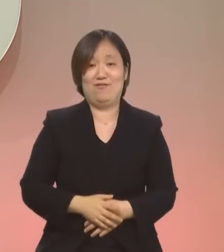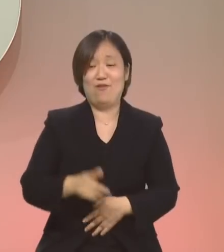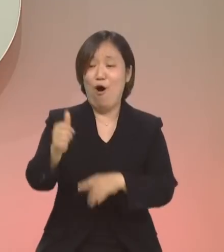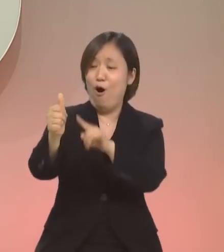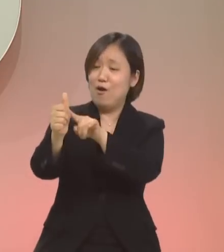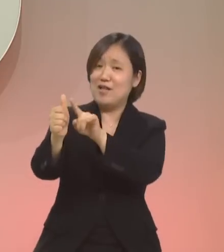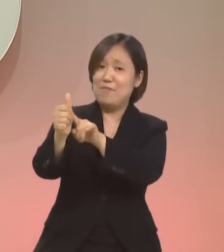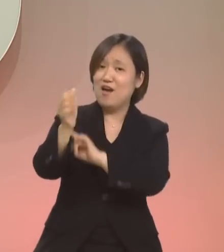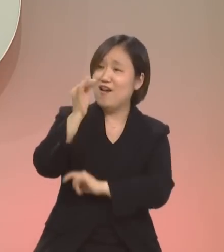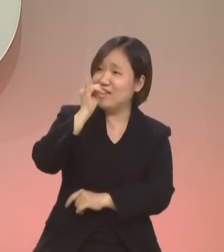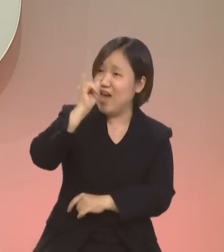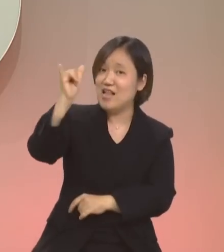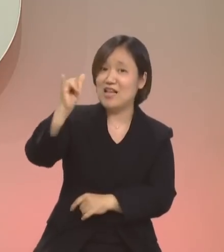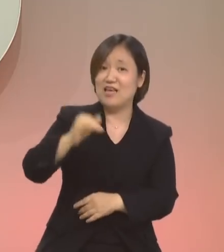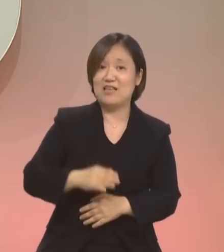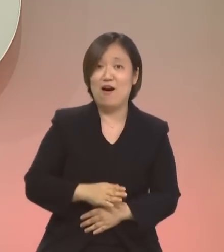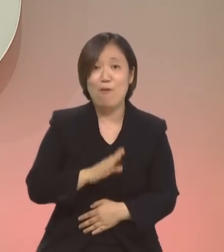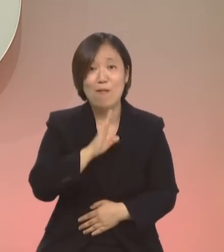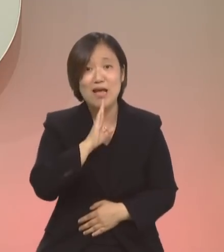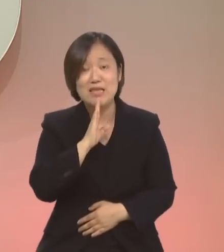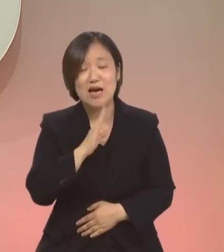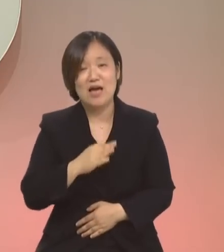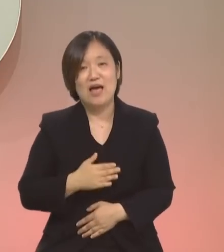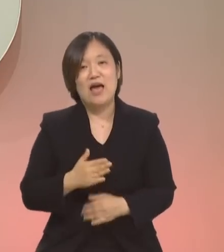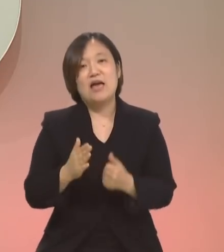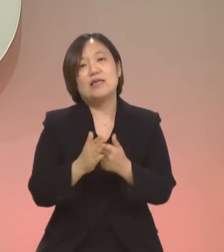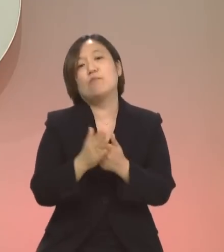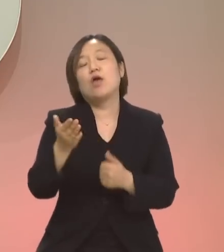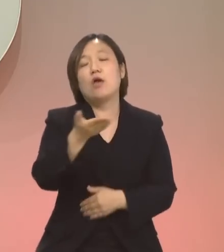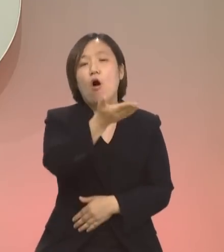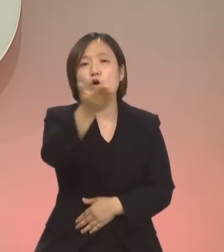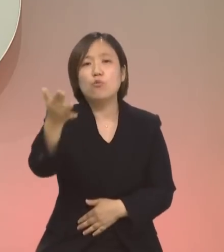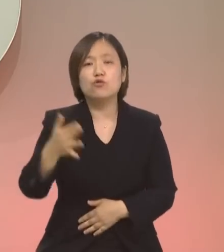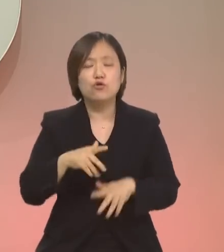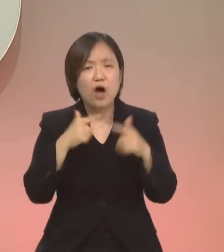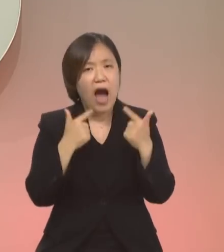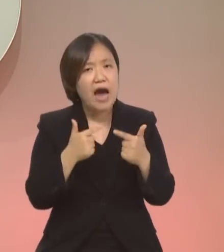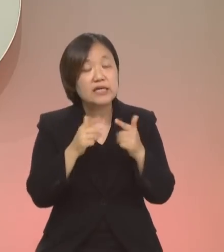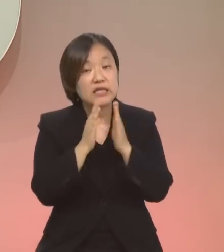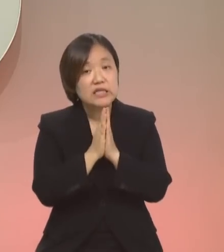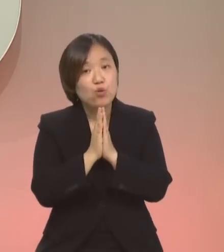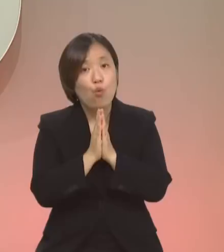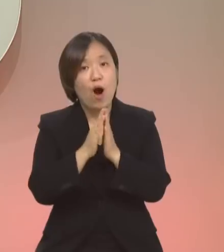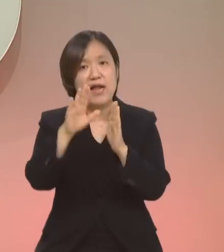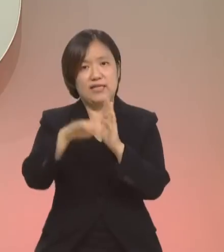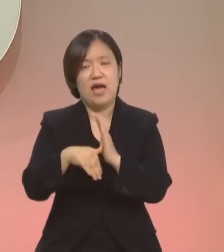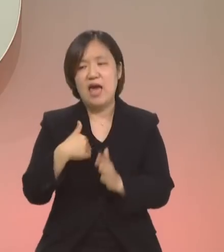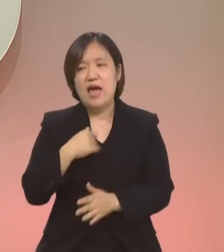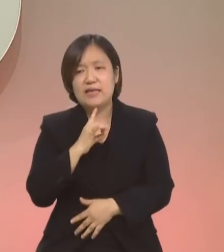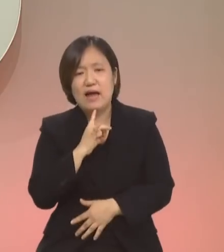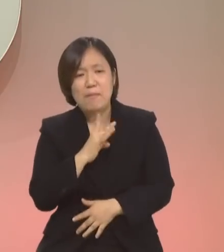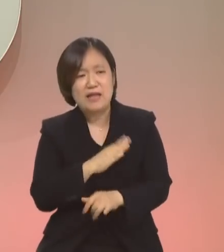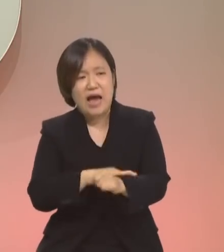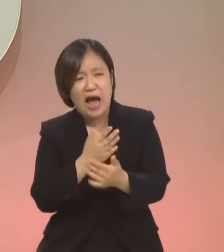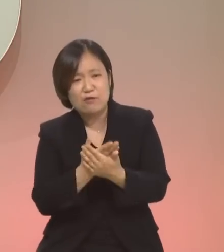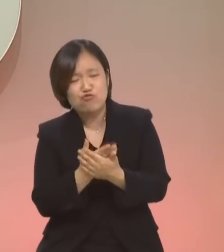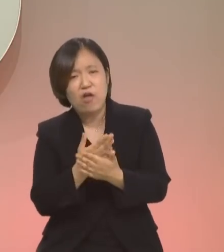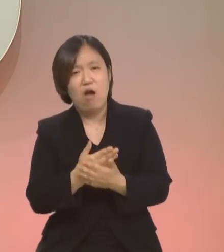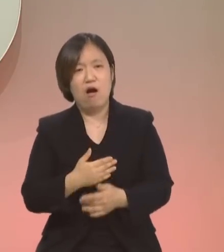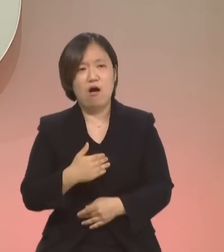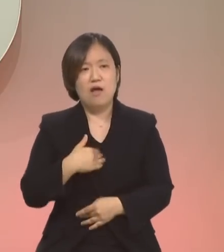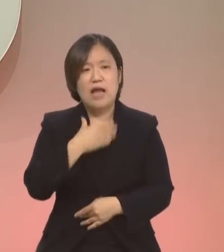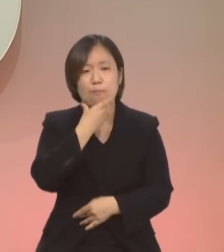그래서 여러분들도 항상 기도하실 때 나만 잘 되게 해주세요라고 기도하지